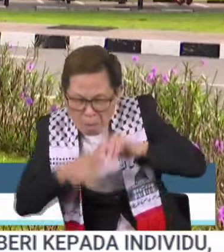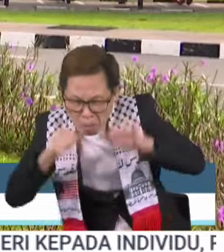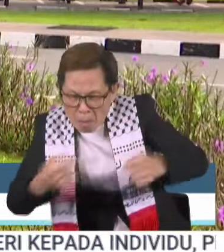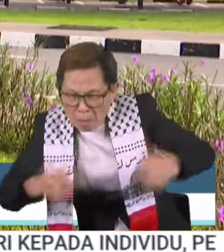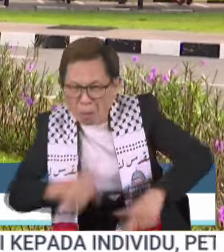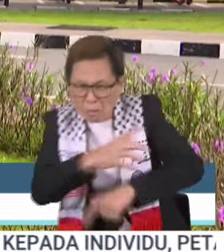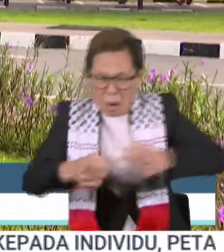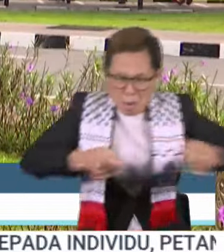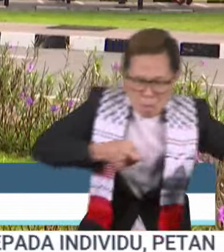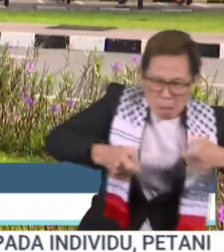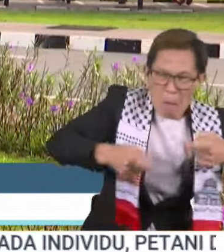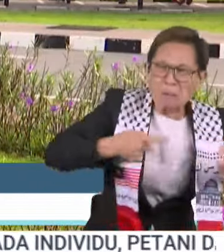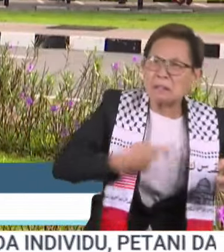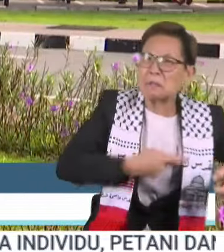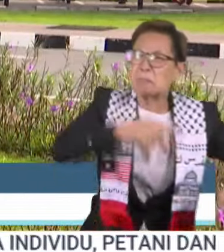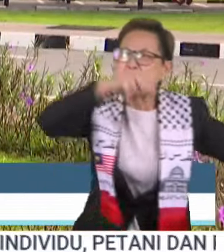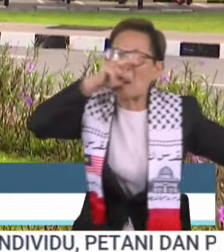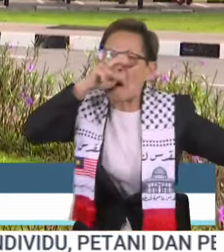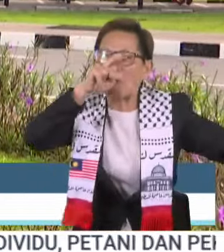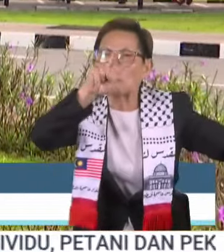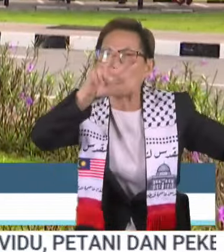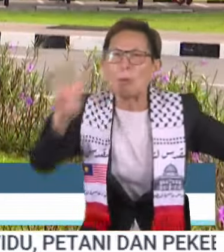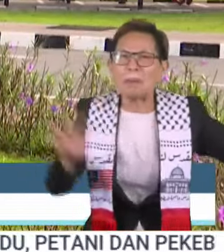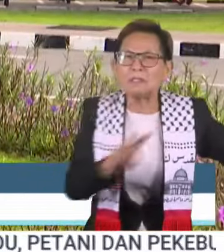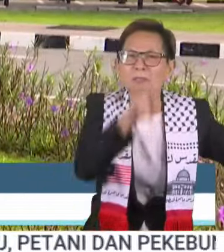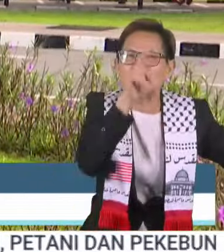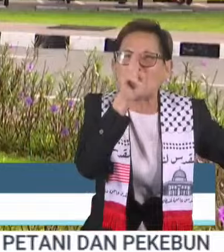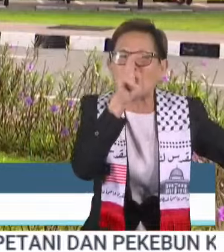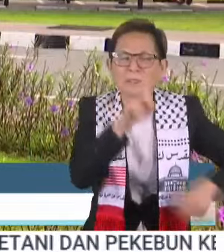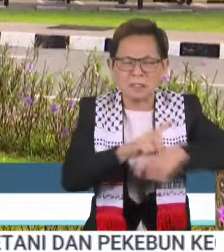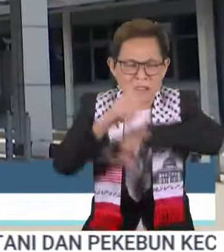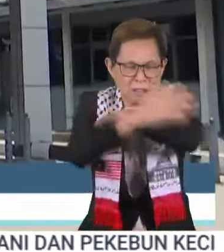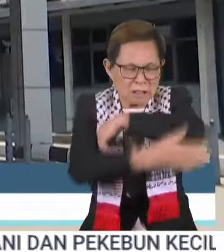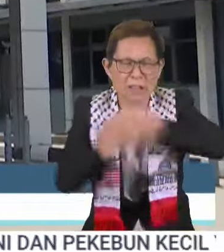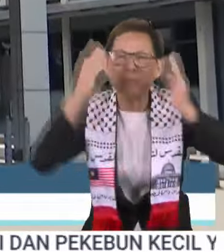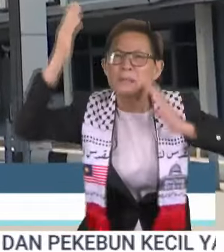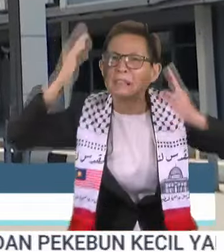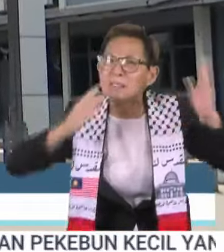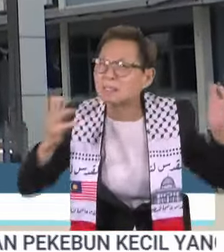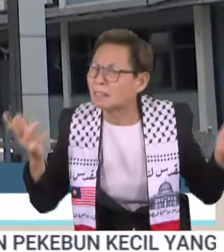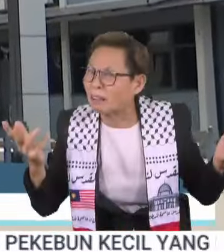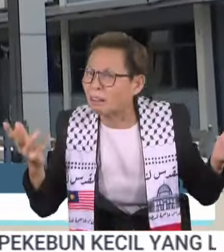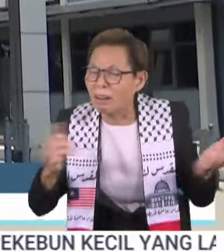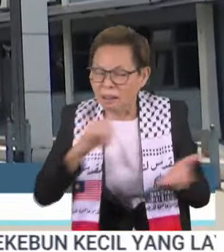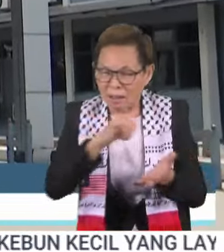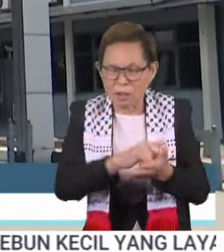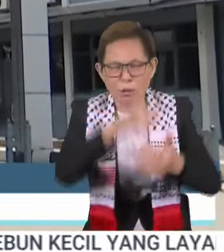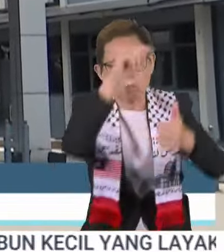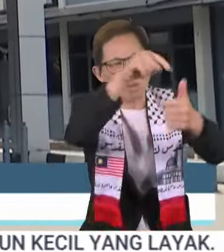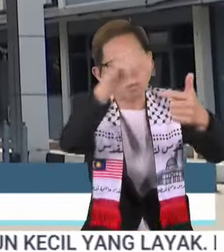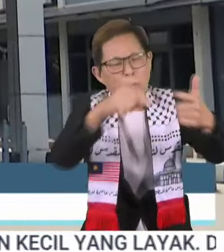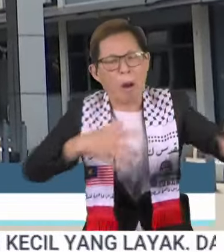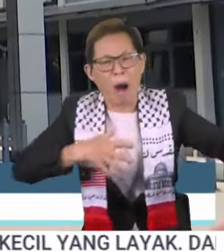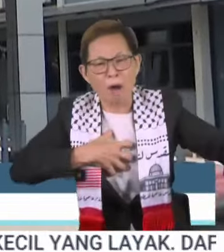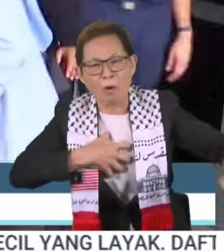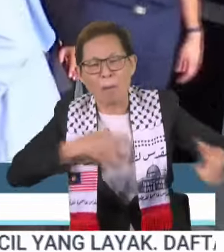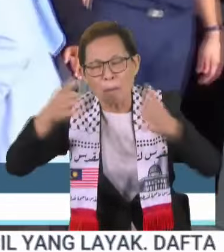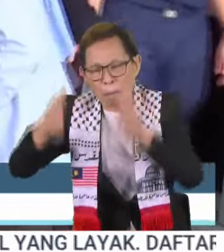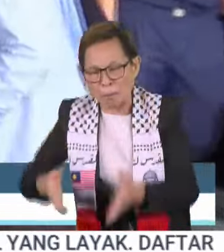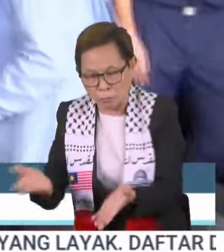sedangkan kawalan kita boleh kata 24 jam lah di negeri kita. Itu antara aduan penduduk